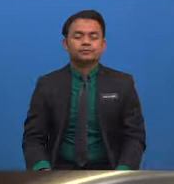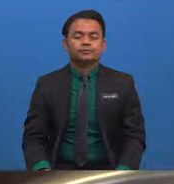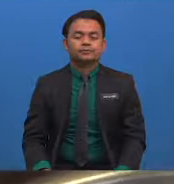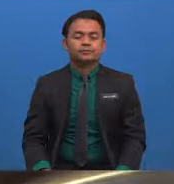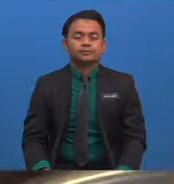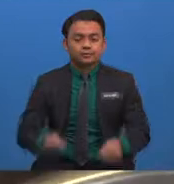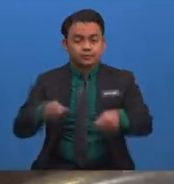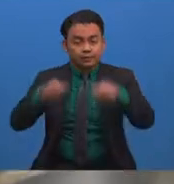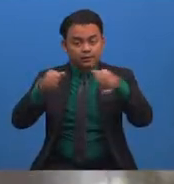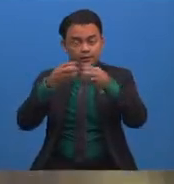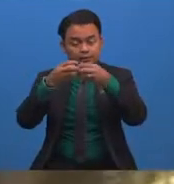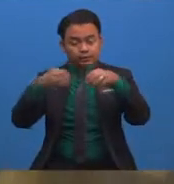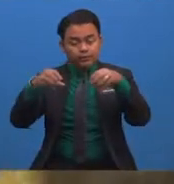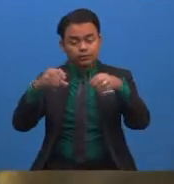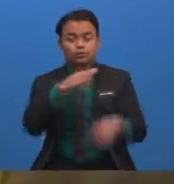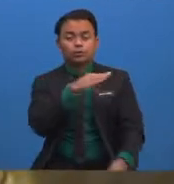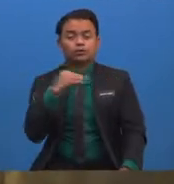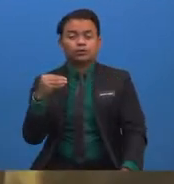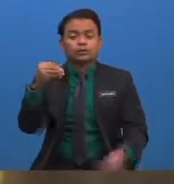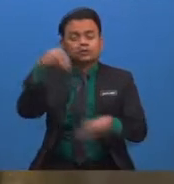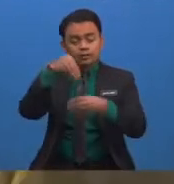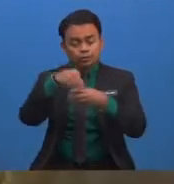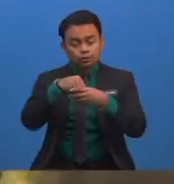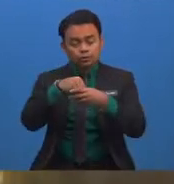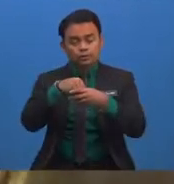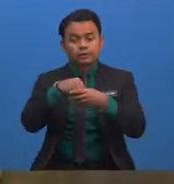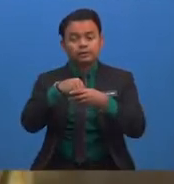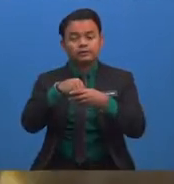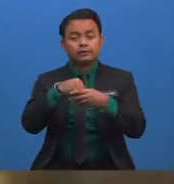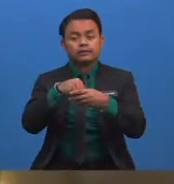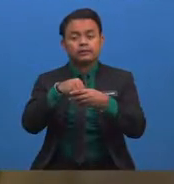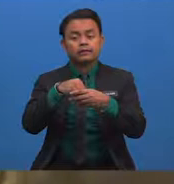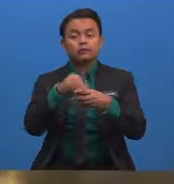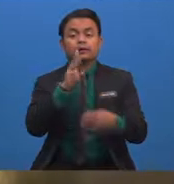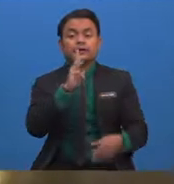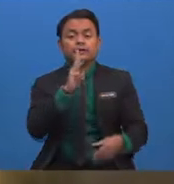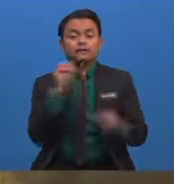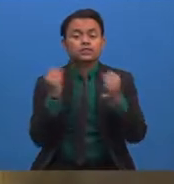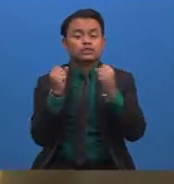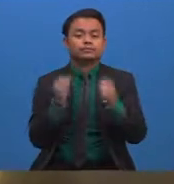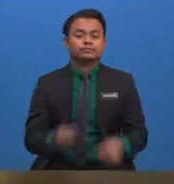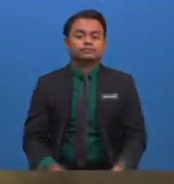Angkat telur dan masukkan ke dalam air sejuk.